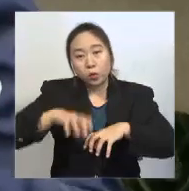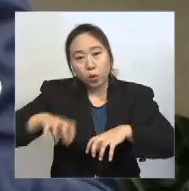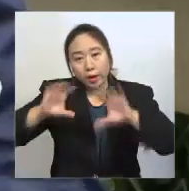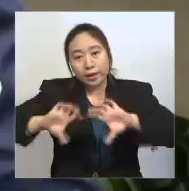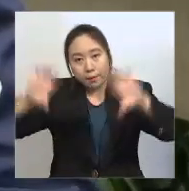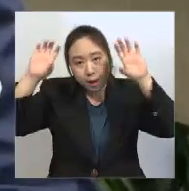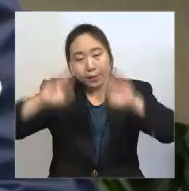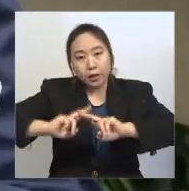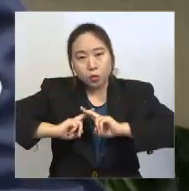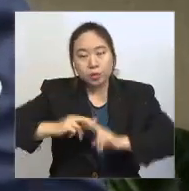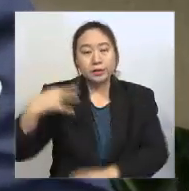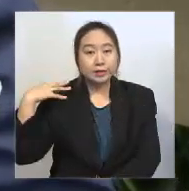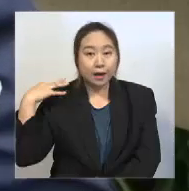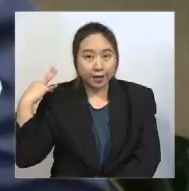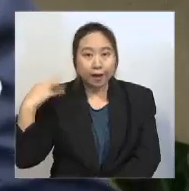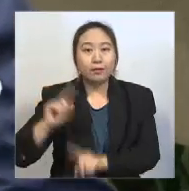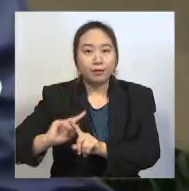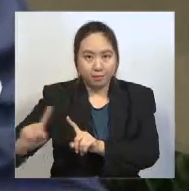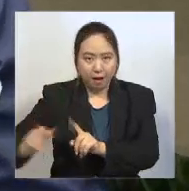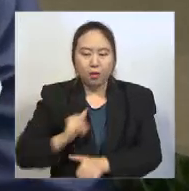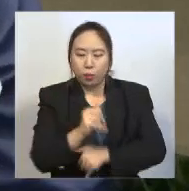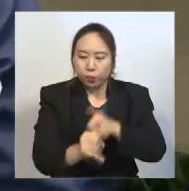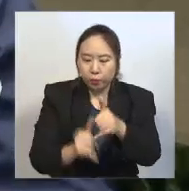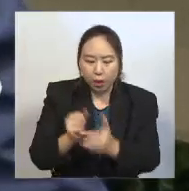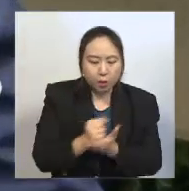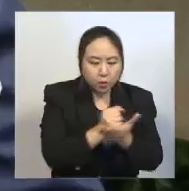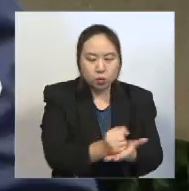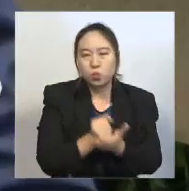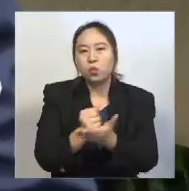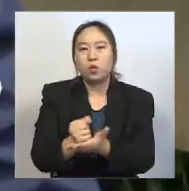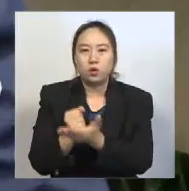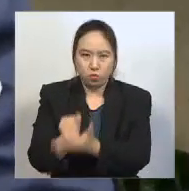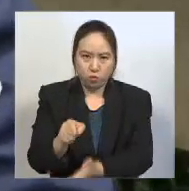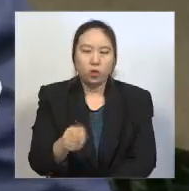ชนหรือว่าจิตอาสาเองยังคงต้องลงพื้นที่ในการที่จะให้ความช่วยเหลือพี่น้องประชาชนกันอยู่ค่ะ